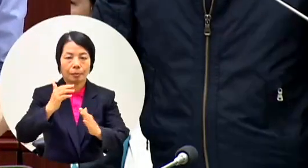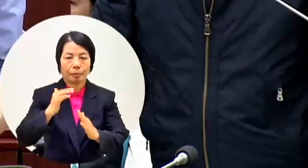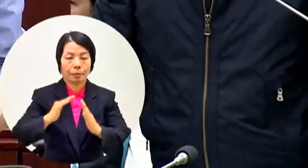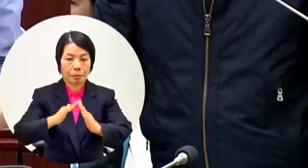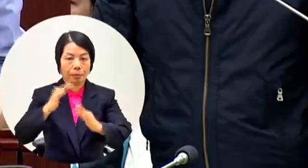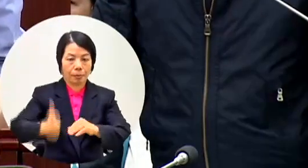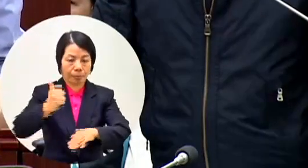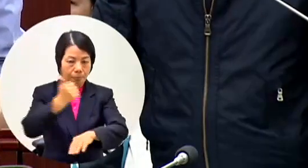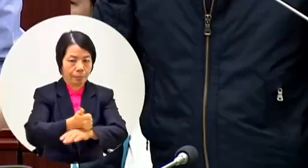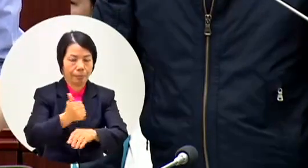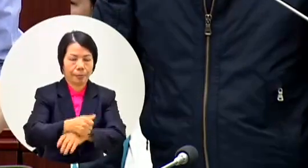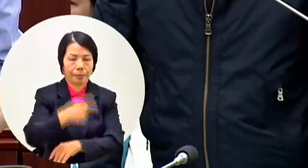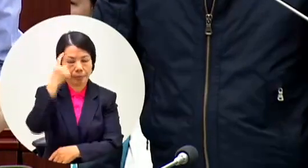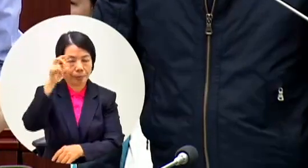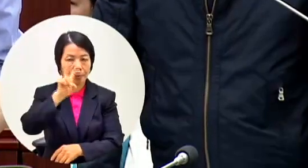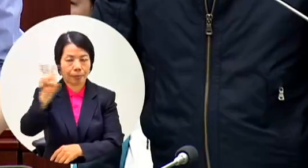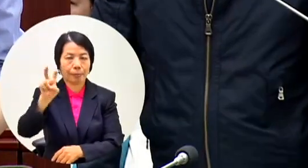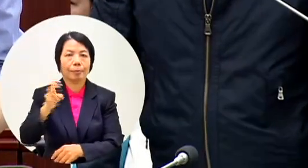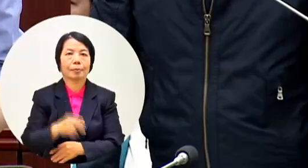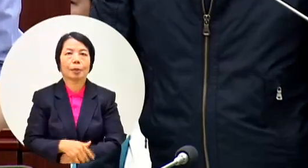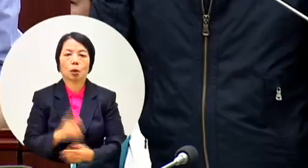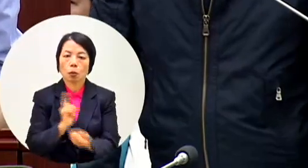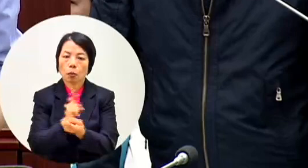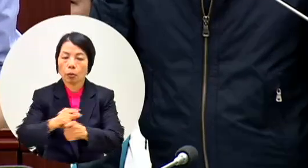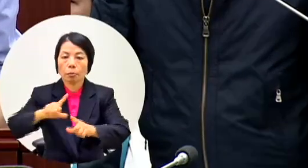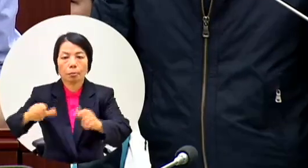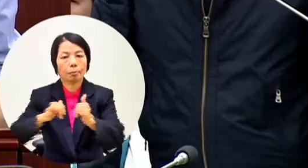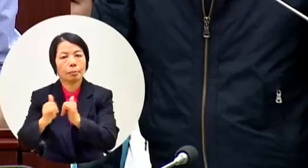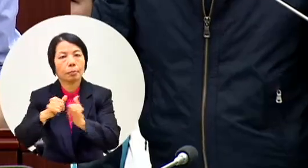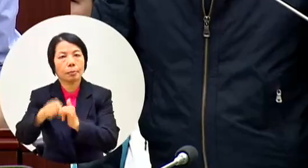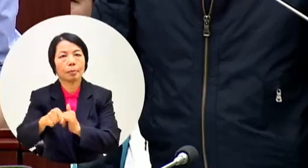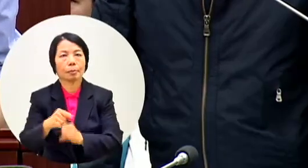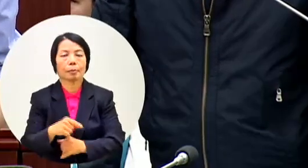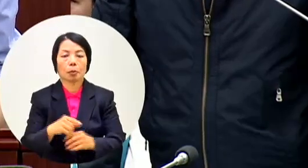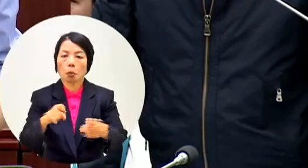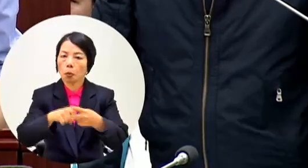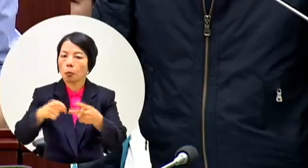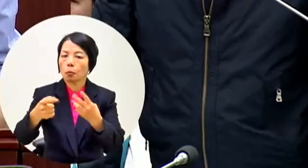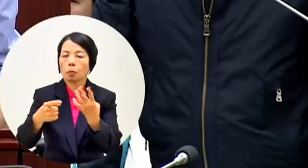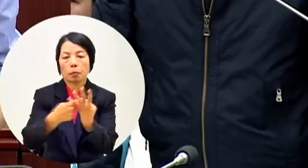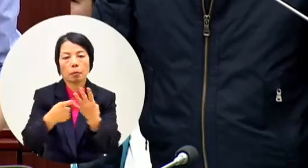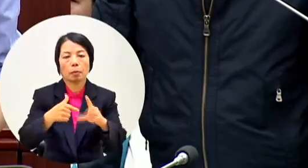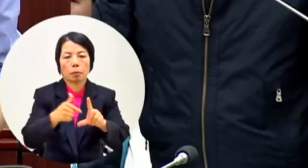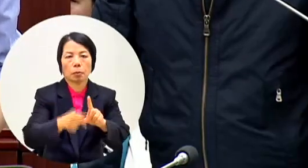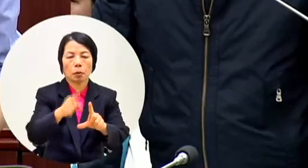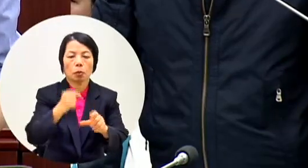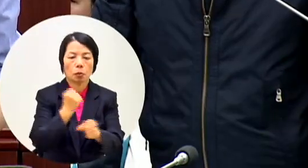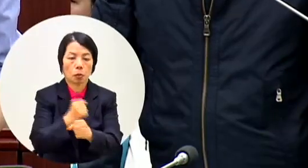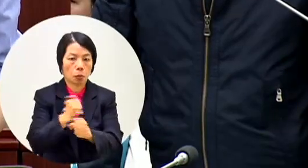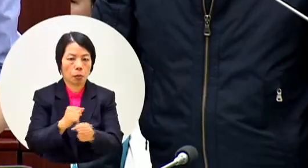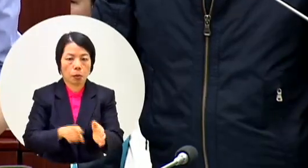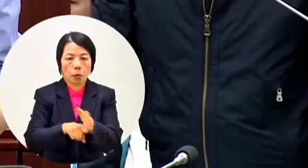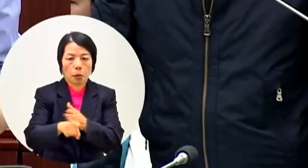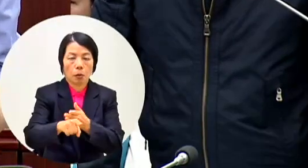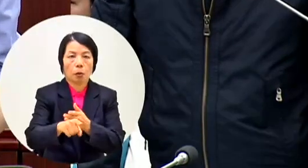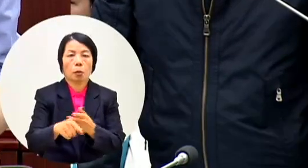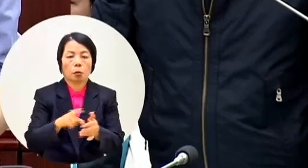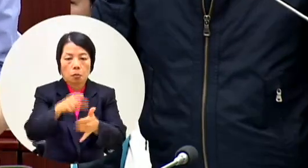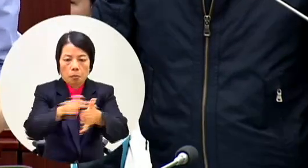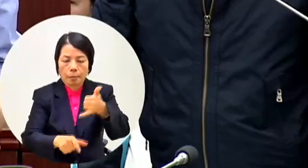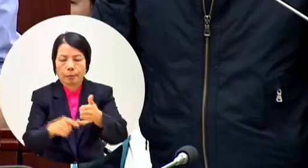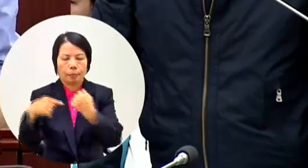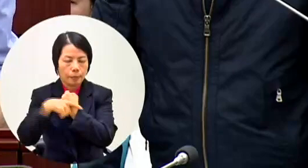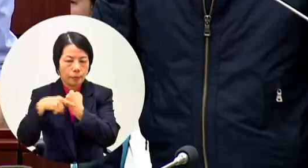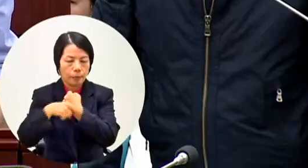针对大社、大邱、基民、大社工业区这边，我一定会做一个专案研究，交代所有的局处，把它列为重